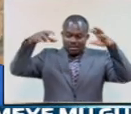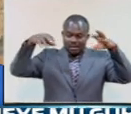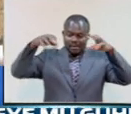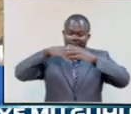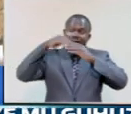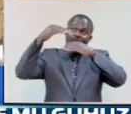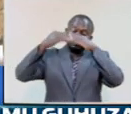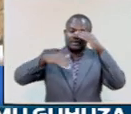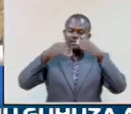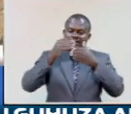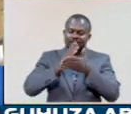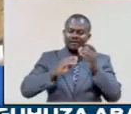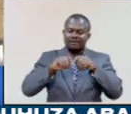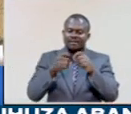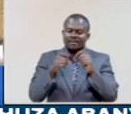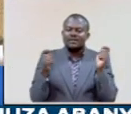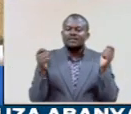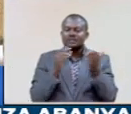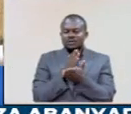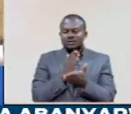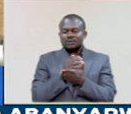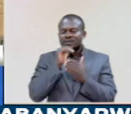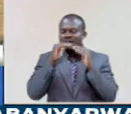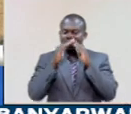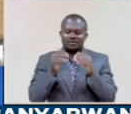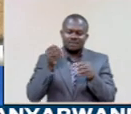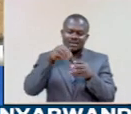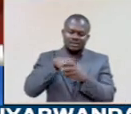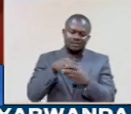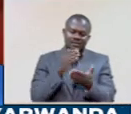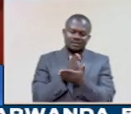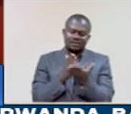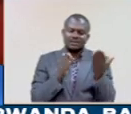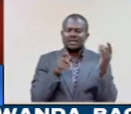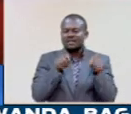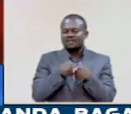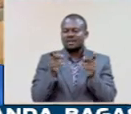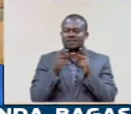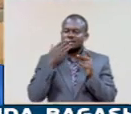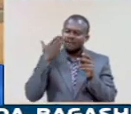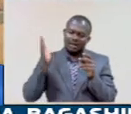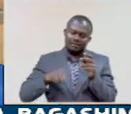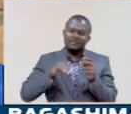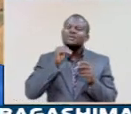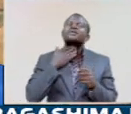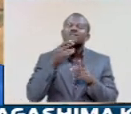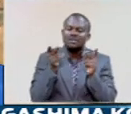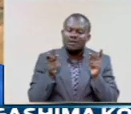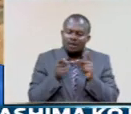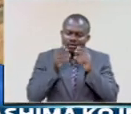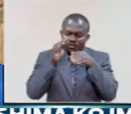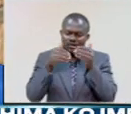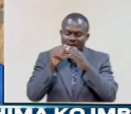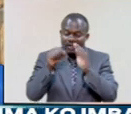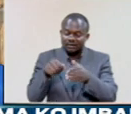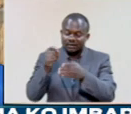yariho yari ibice mbese nta nzu yari iri mu byukuri cyari nk'ikiraro ntabwo wifuzaga umuntu washobora kuza